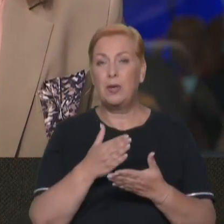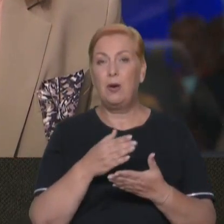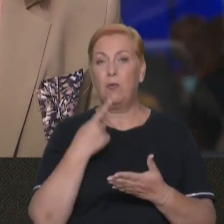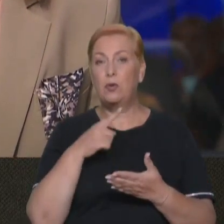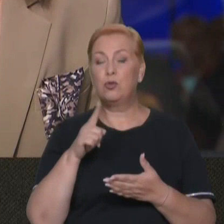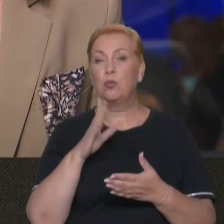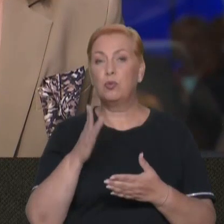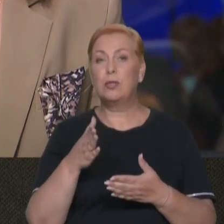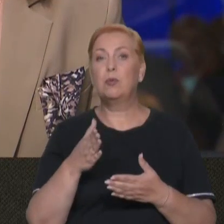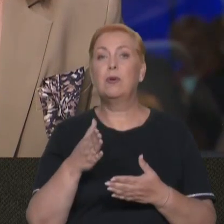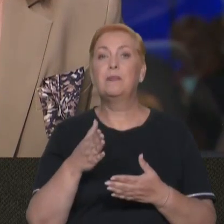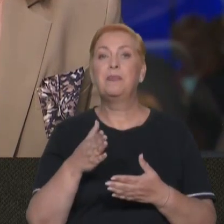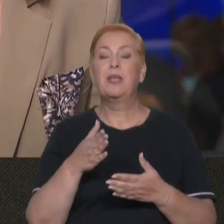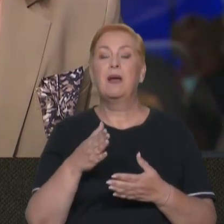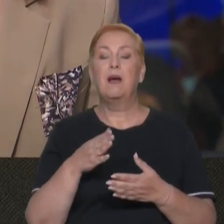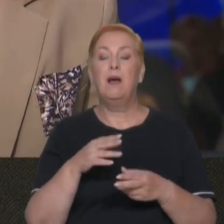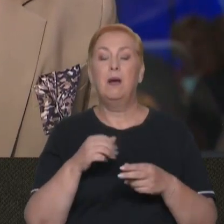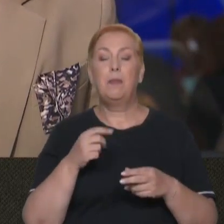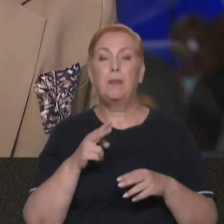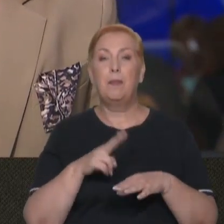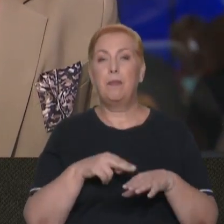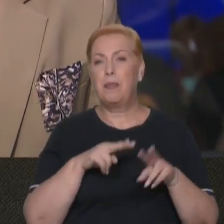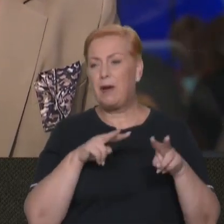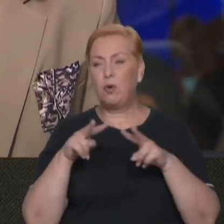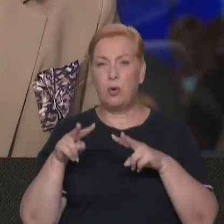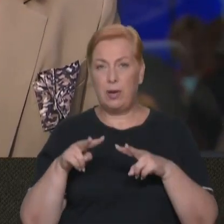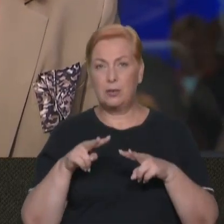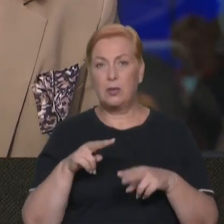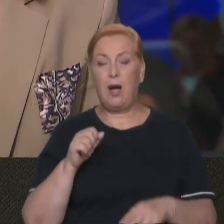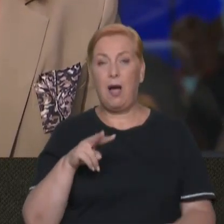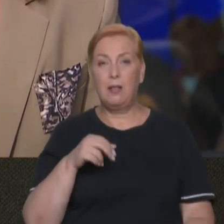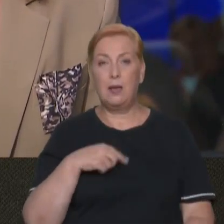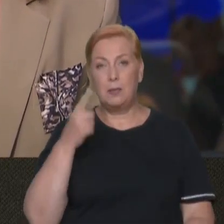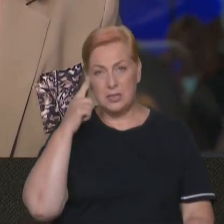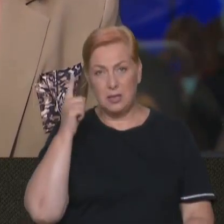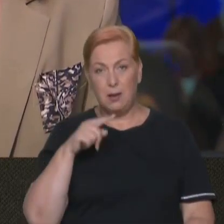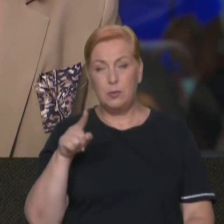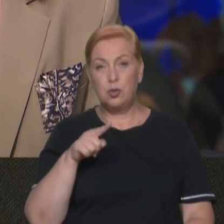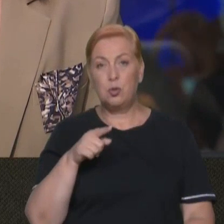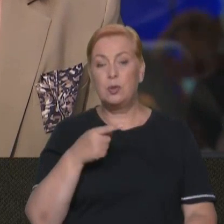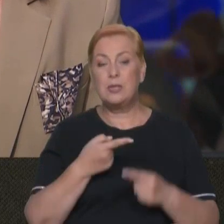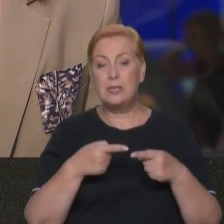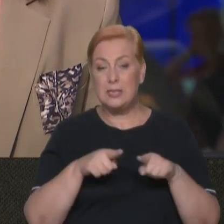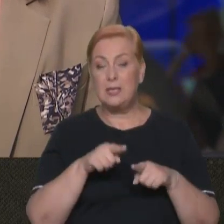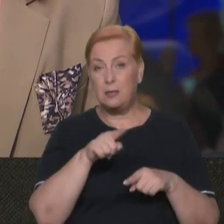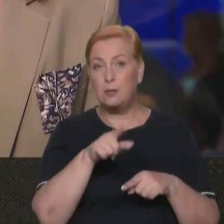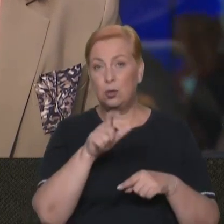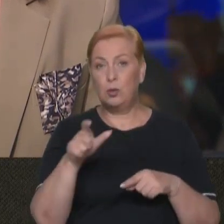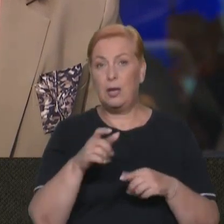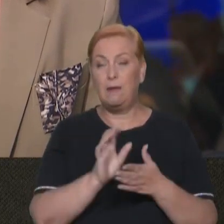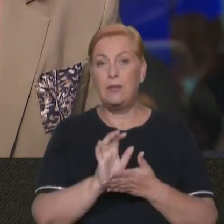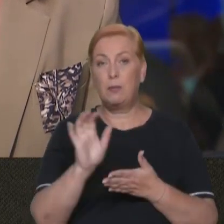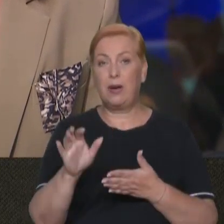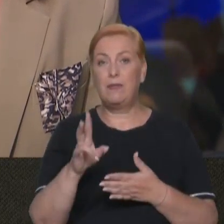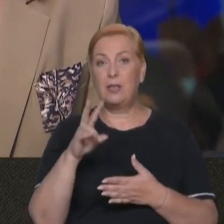але ми ж з вами чітко розуміємо чим це все закінчиться Їх точно відправлять на передову лінію фронту як доказ цього на цьому